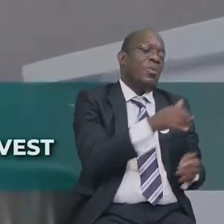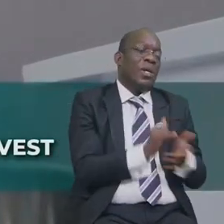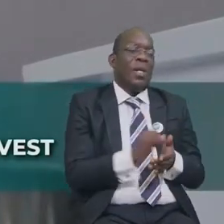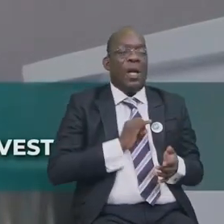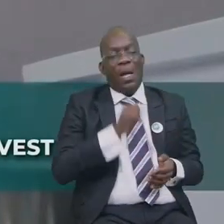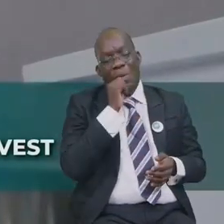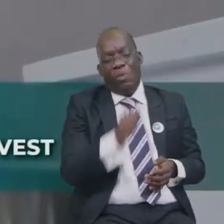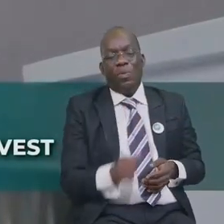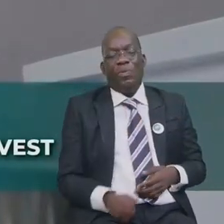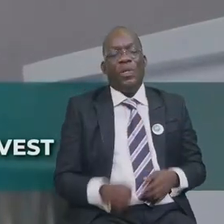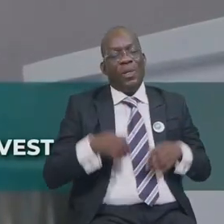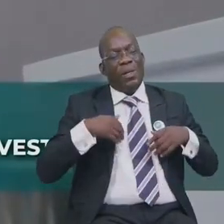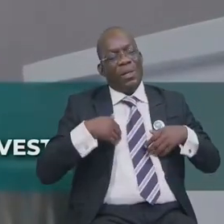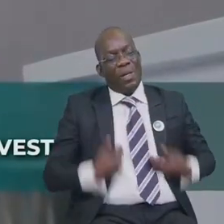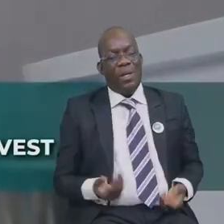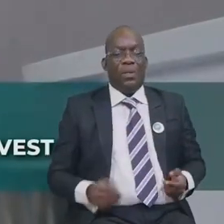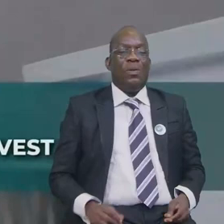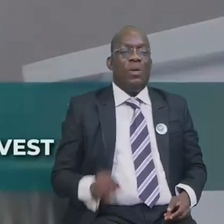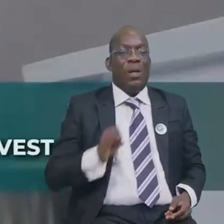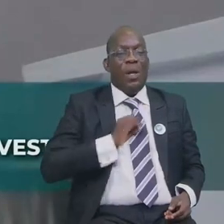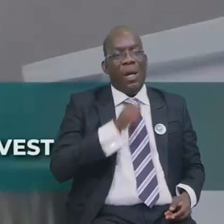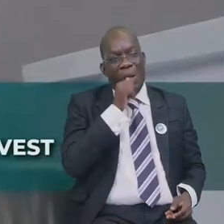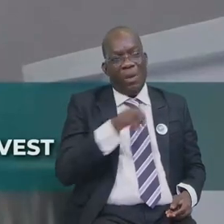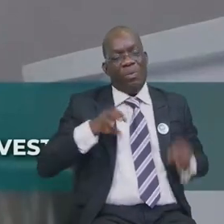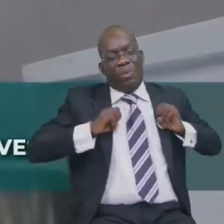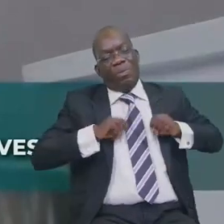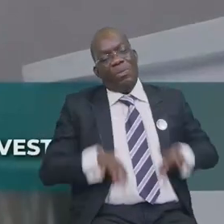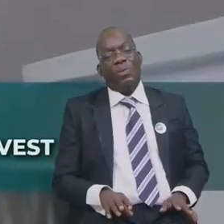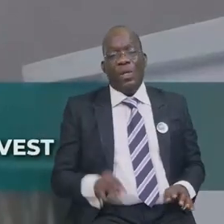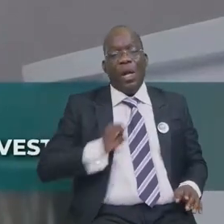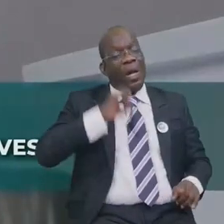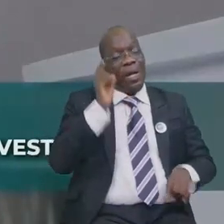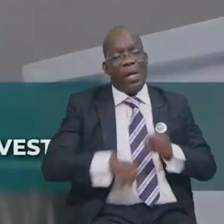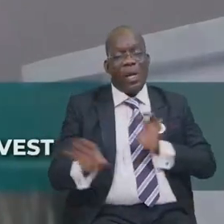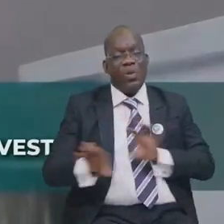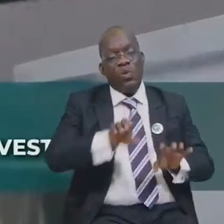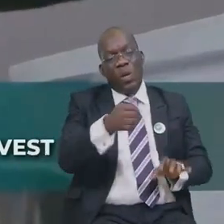épuisé. Je suis épuisé. Je ne peux plus rien faire maintenant.